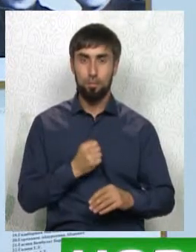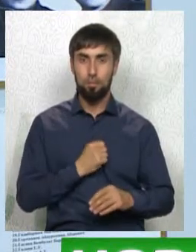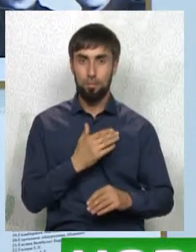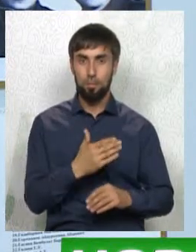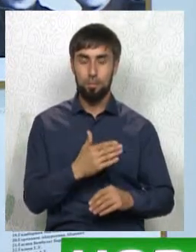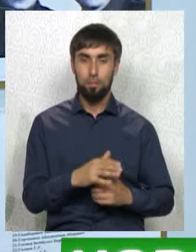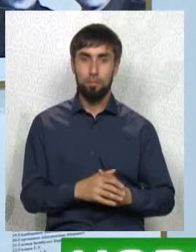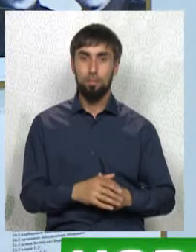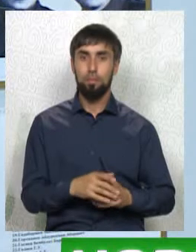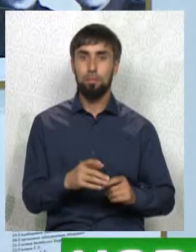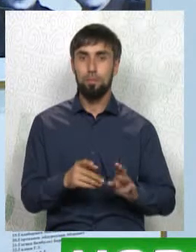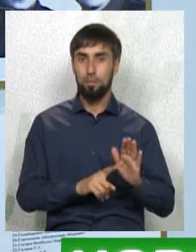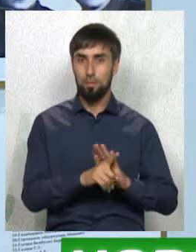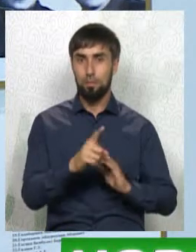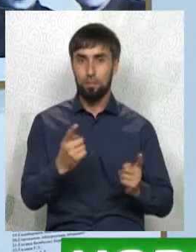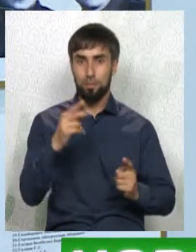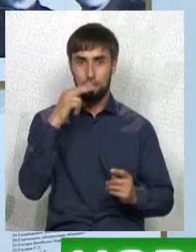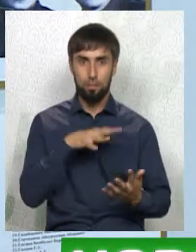К началу Великой Отечественной войны